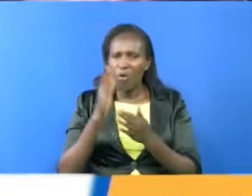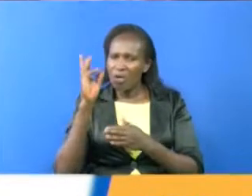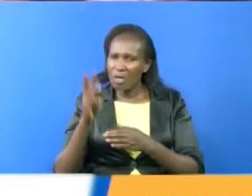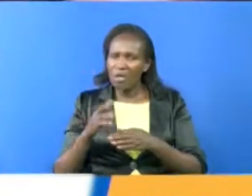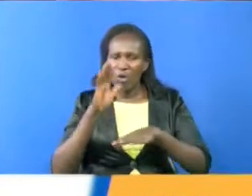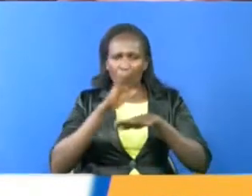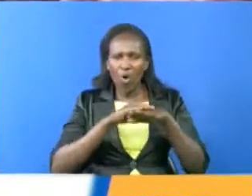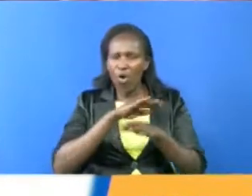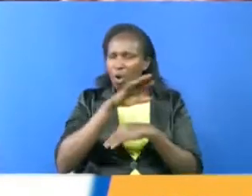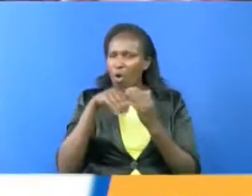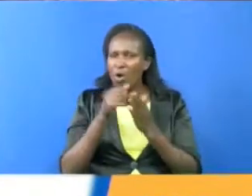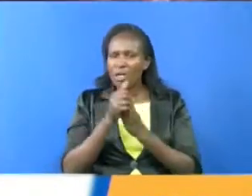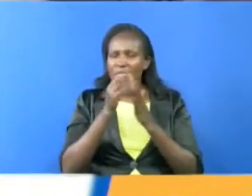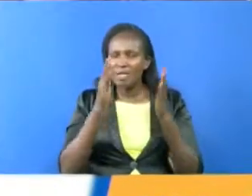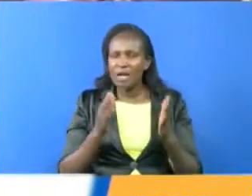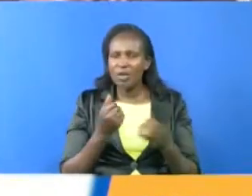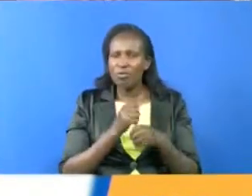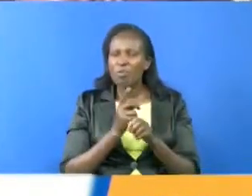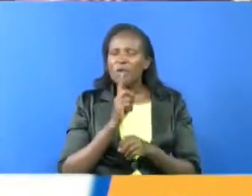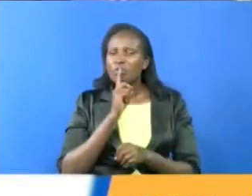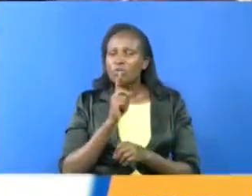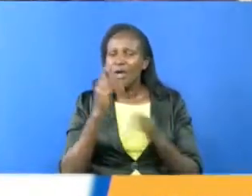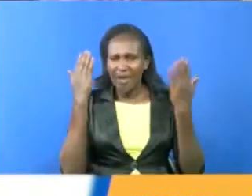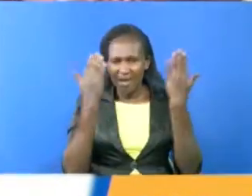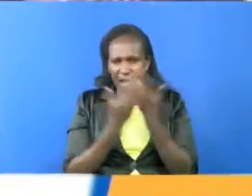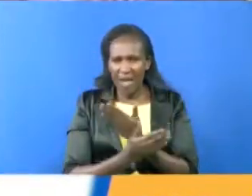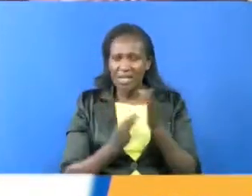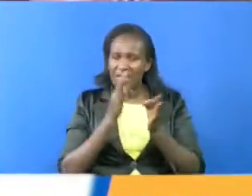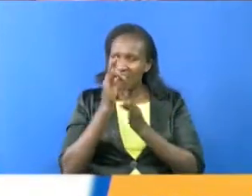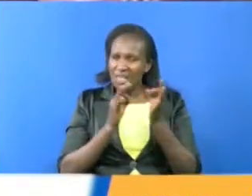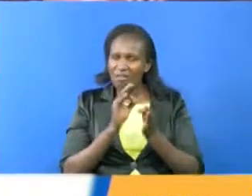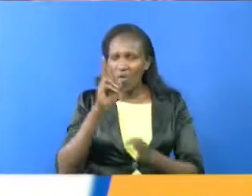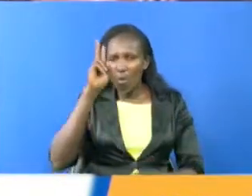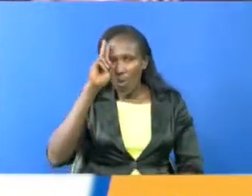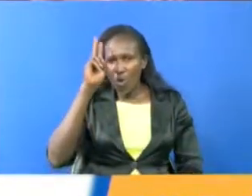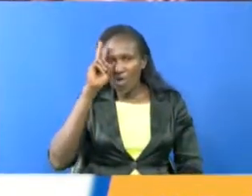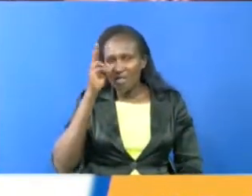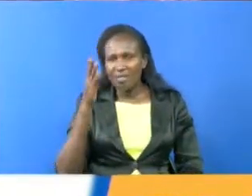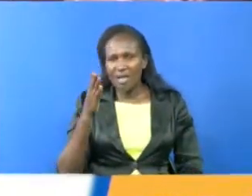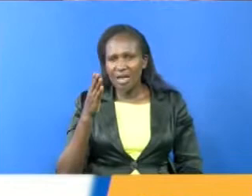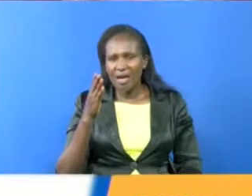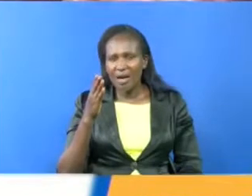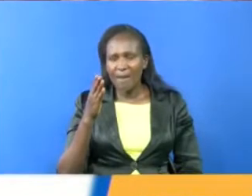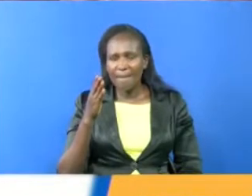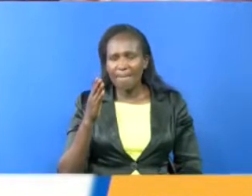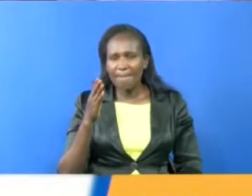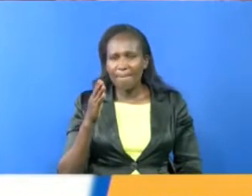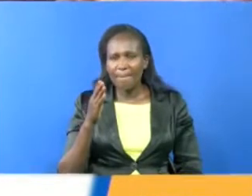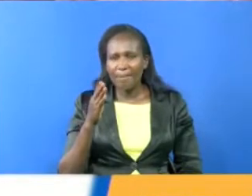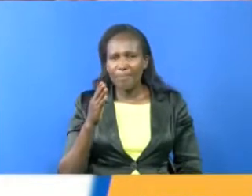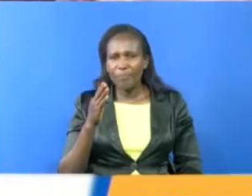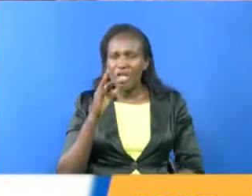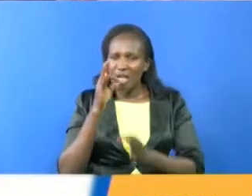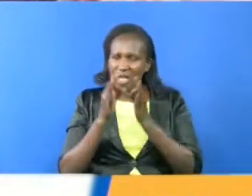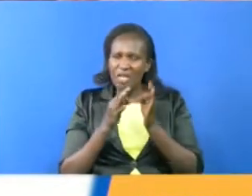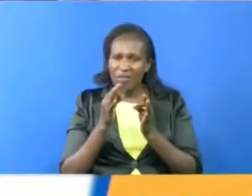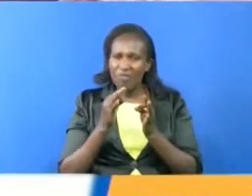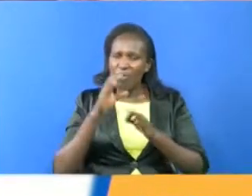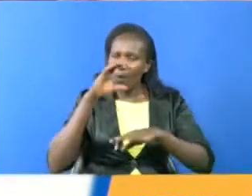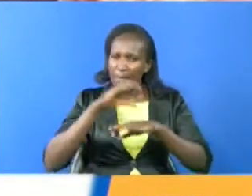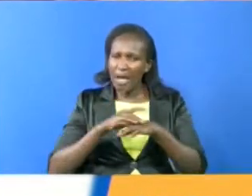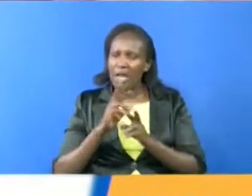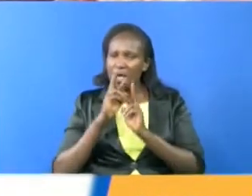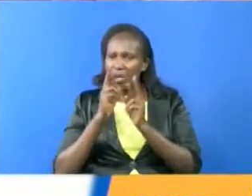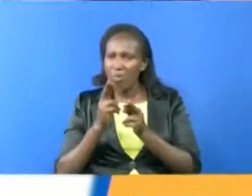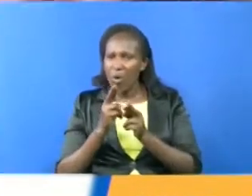wengine. Tutahakikisha hiyo siku kama kuna askari yako hapa ambaye tumekataana na wao, kama sitakuwa nimepata report